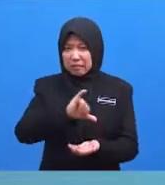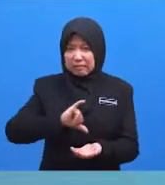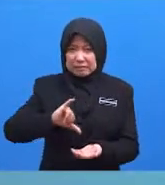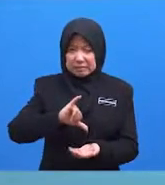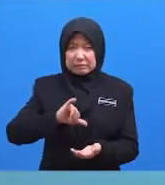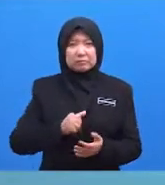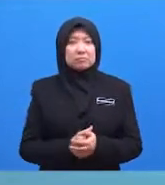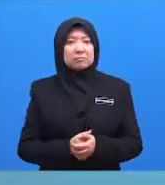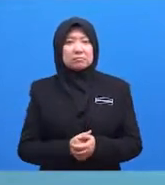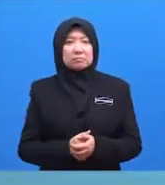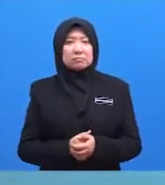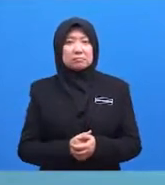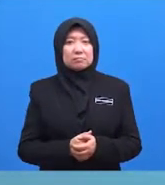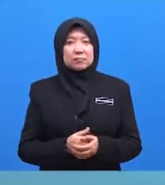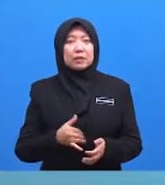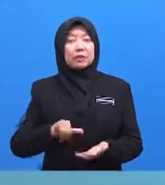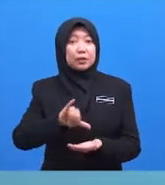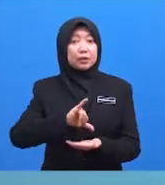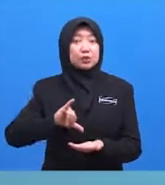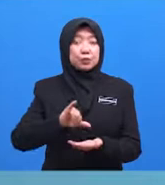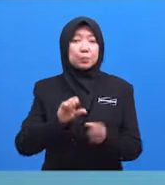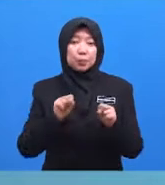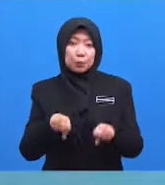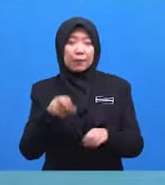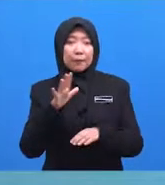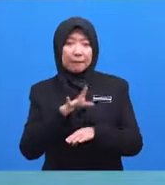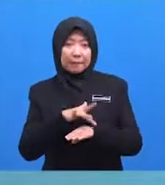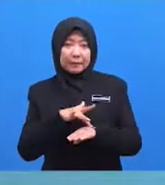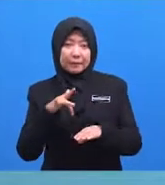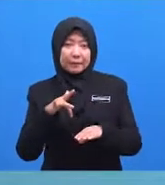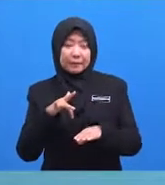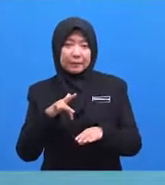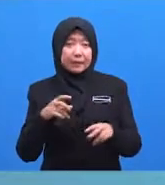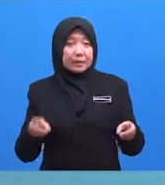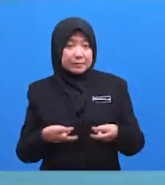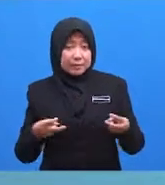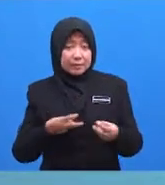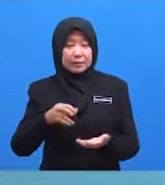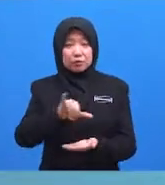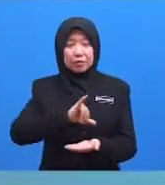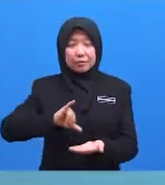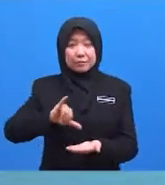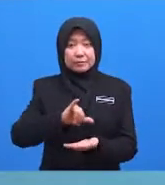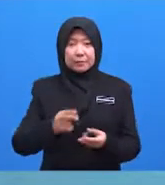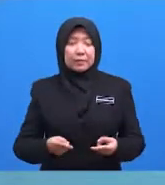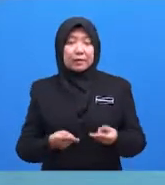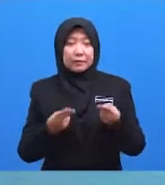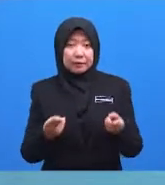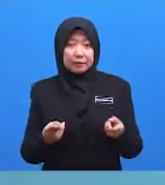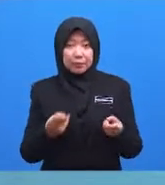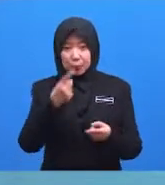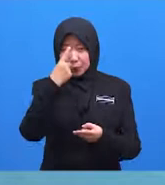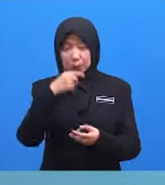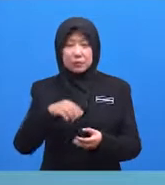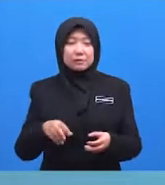dressing? Dressing juga boleh dipanggil sebagai salad dressing jika dihidangkan untuk